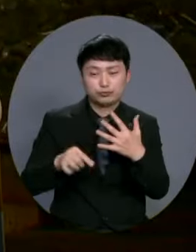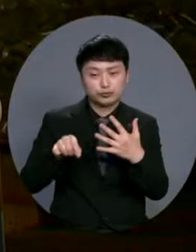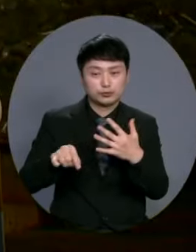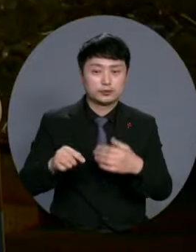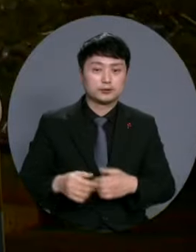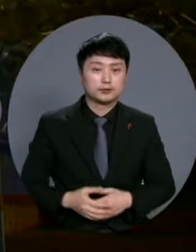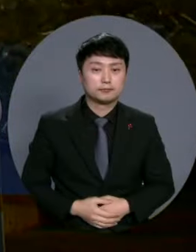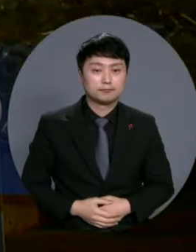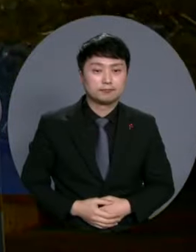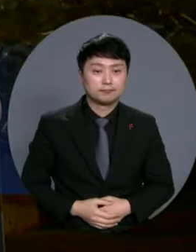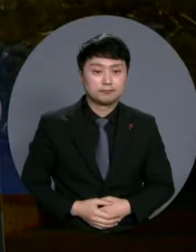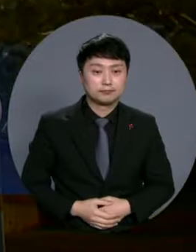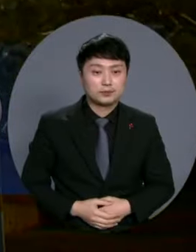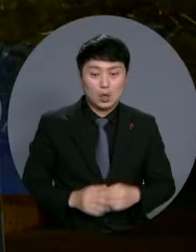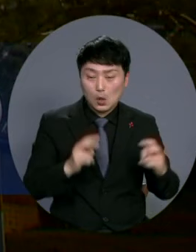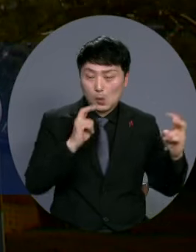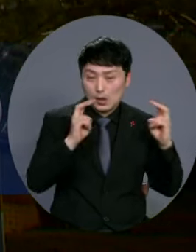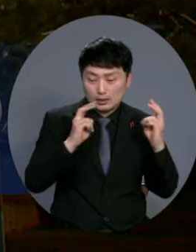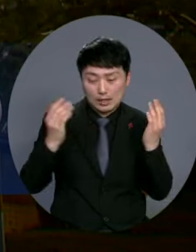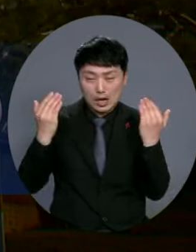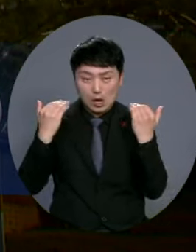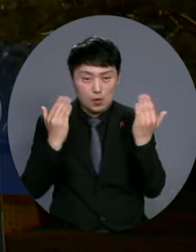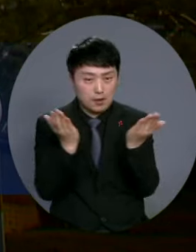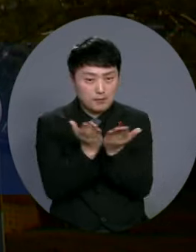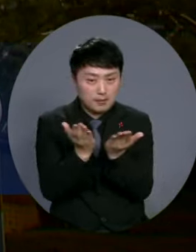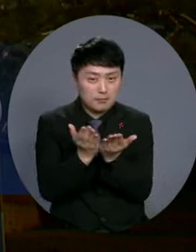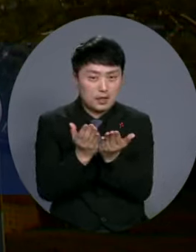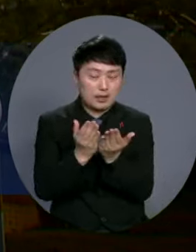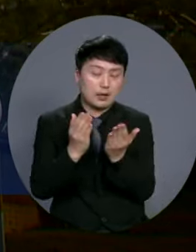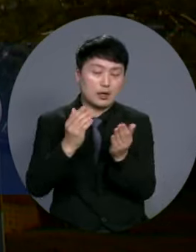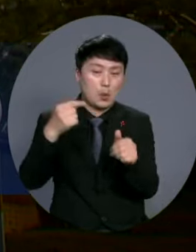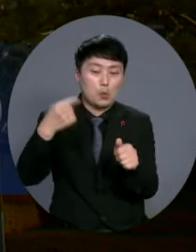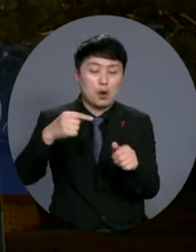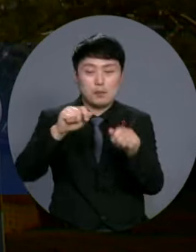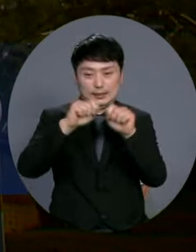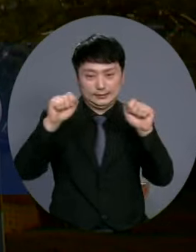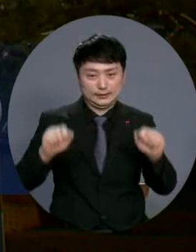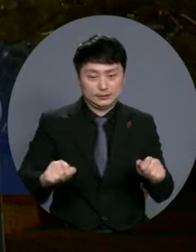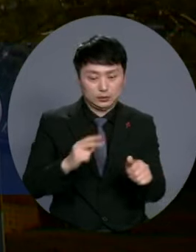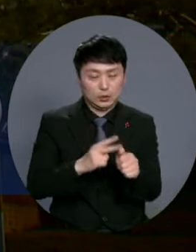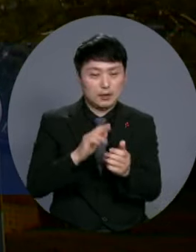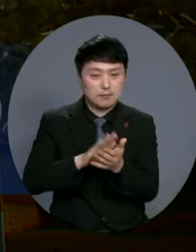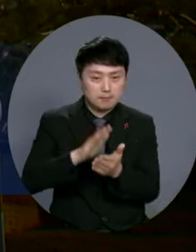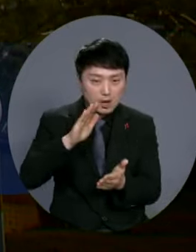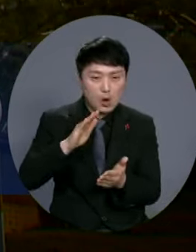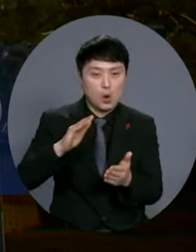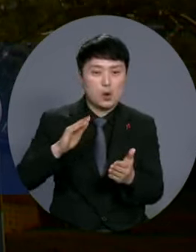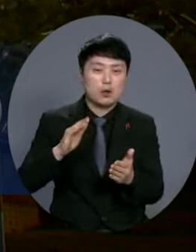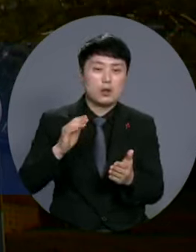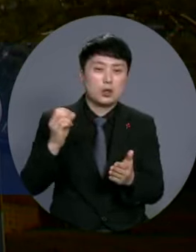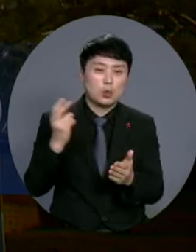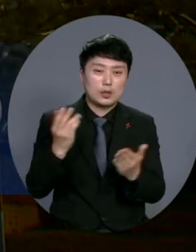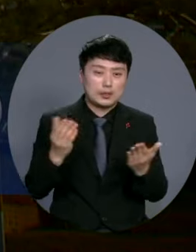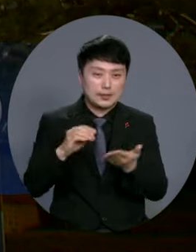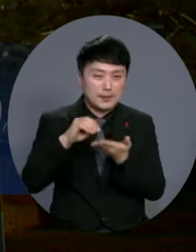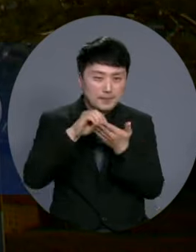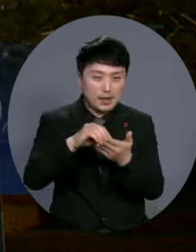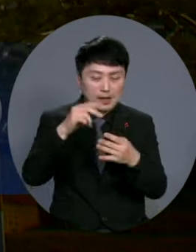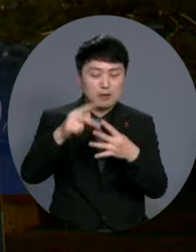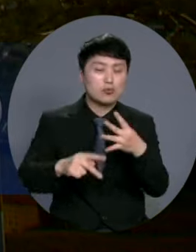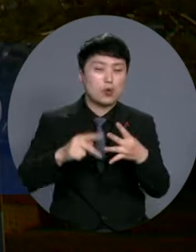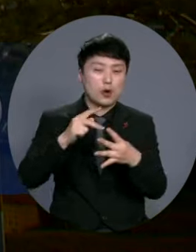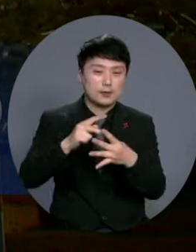주문식 교육으로 인해서 잘 구축된 시스템과 교수님의 열정과 그리고 취업 역량 강화